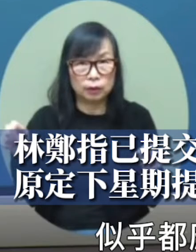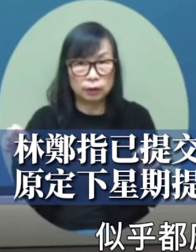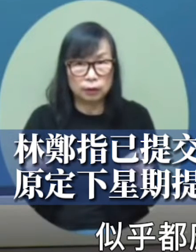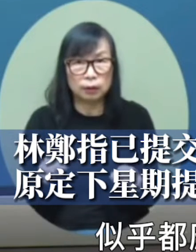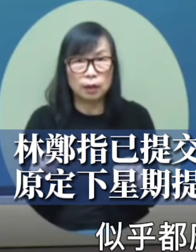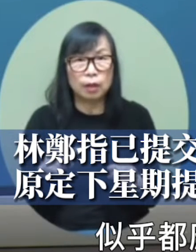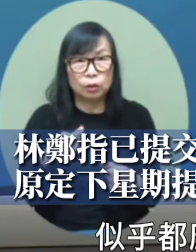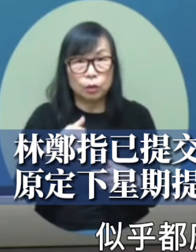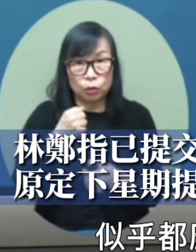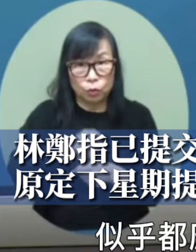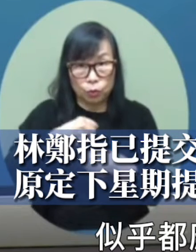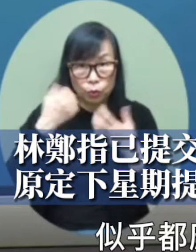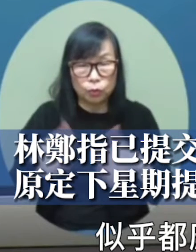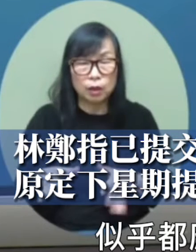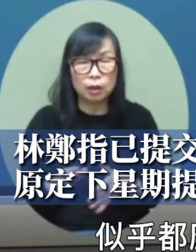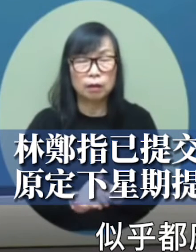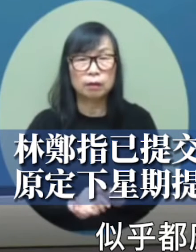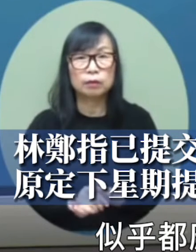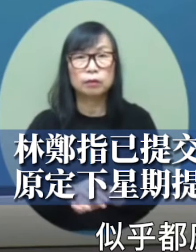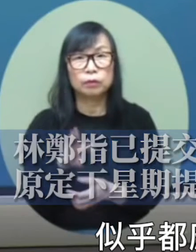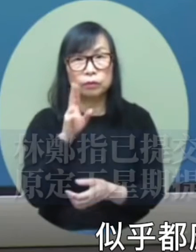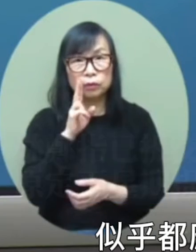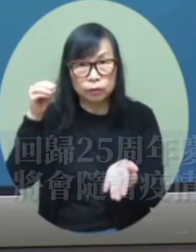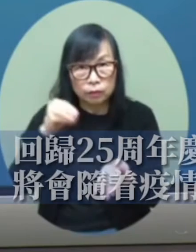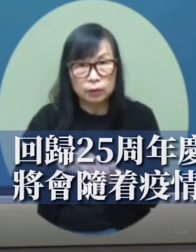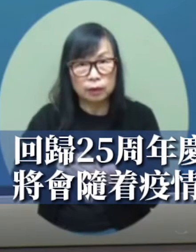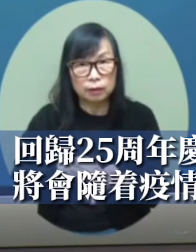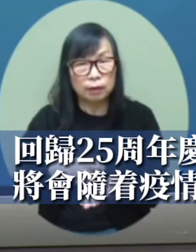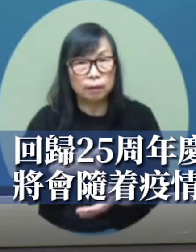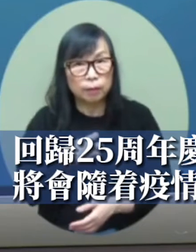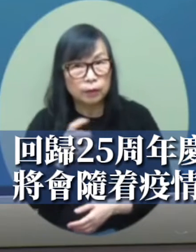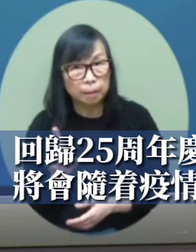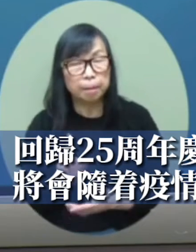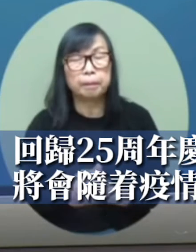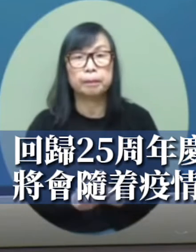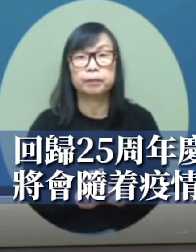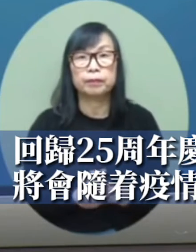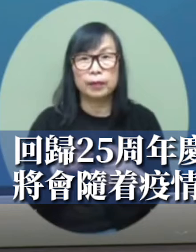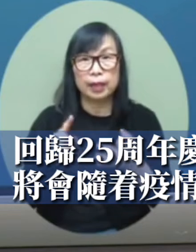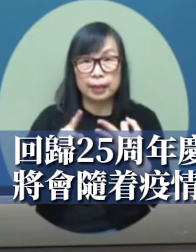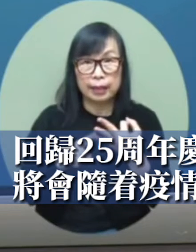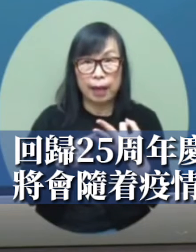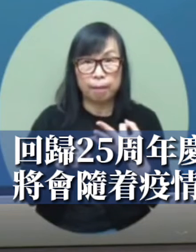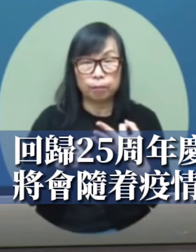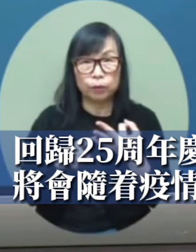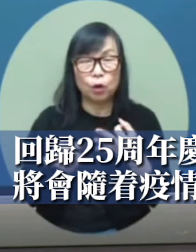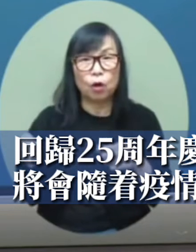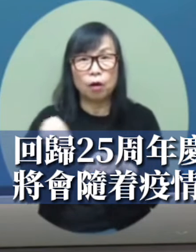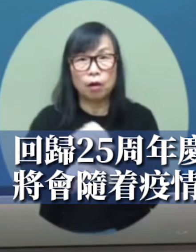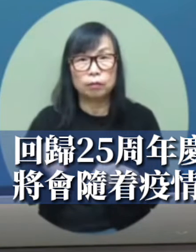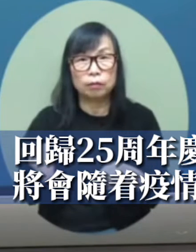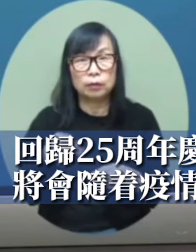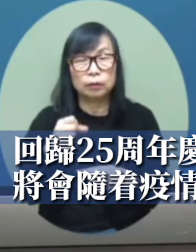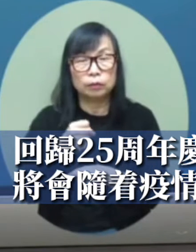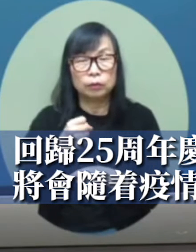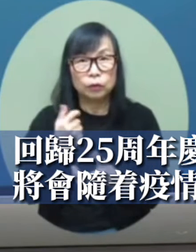面完成呢，似乎都應該有把握的。第三個交接的重點的工作呢，當然